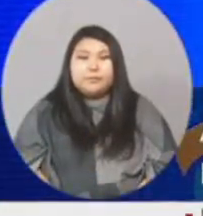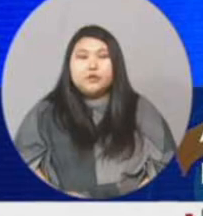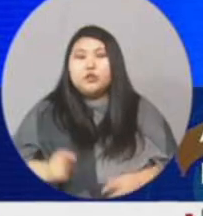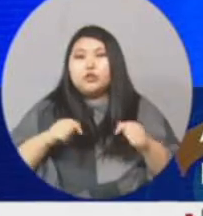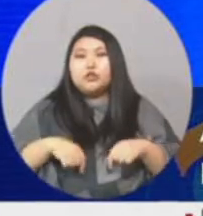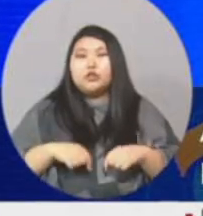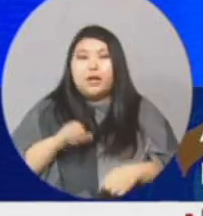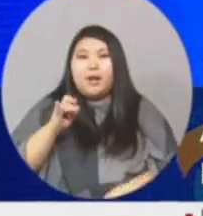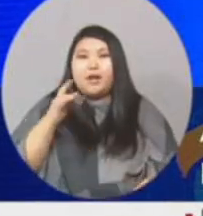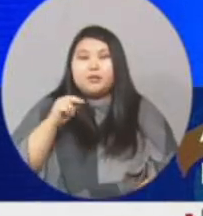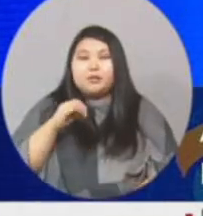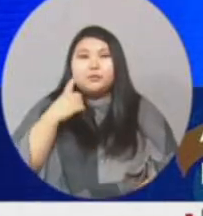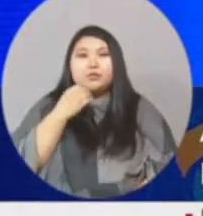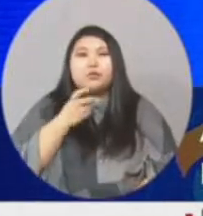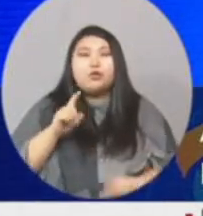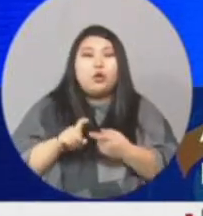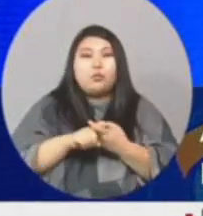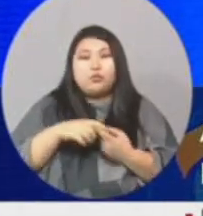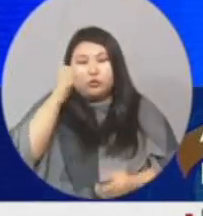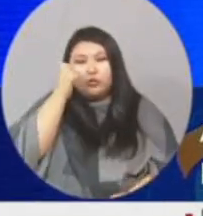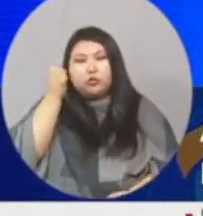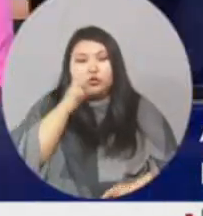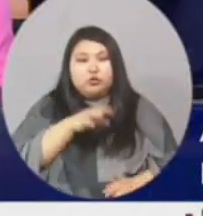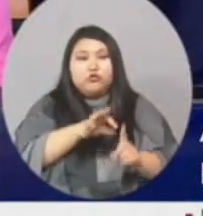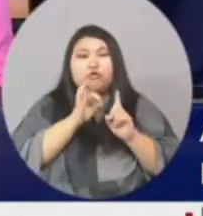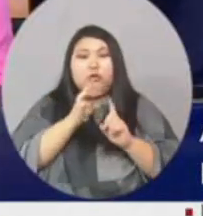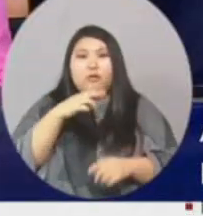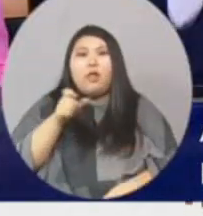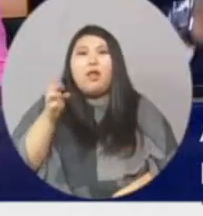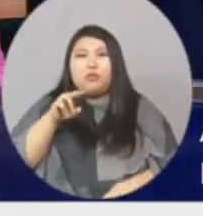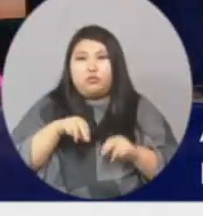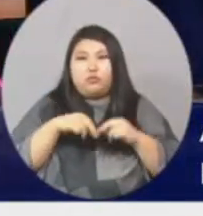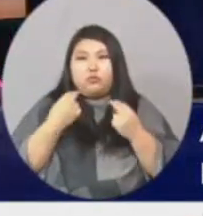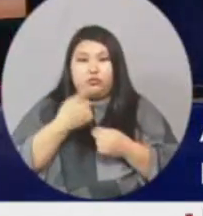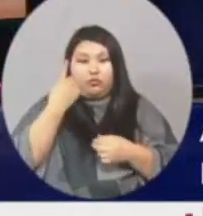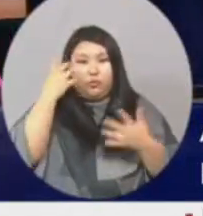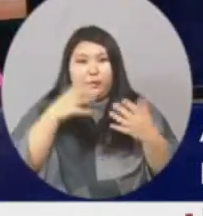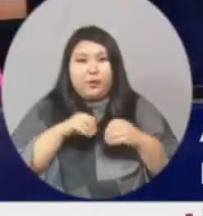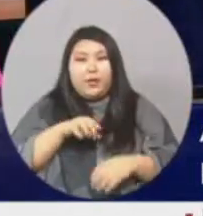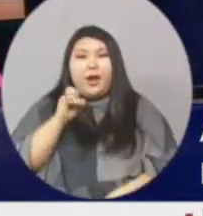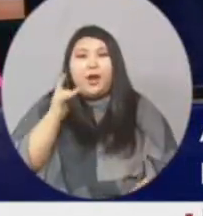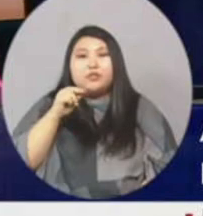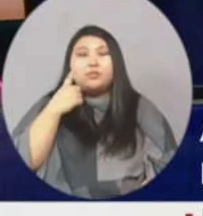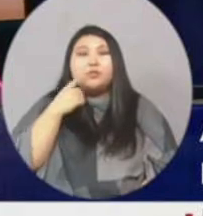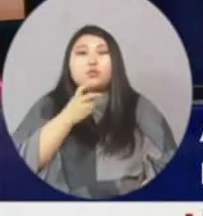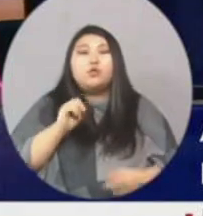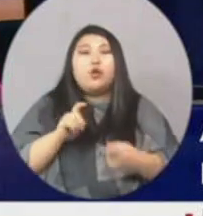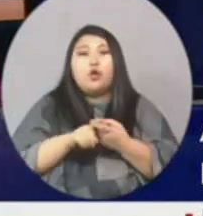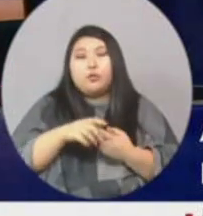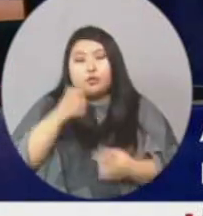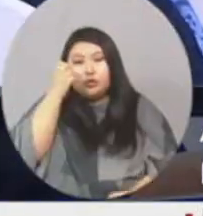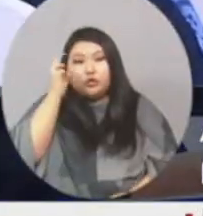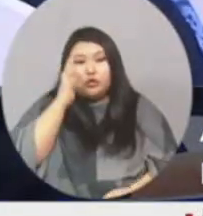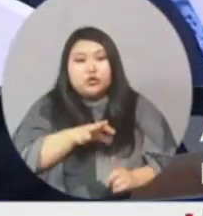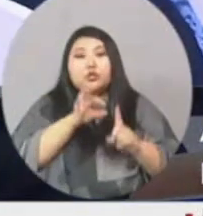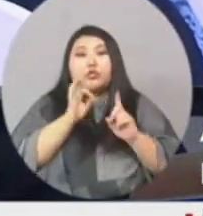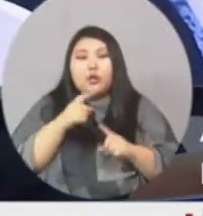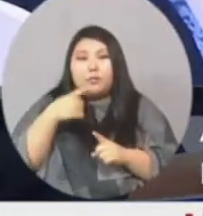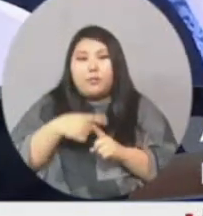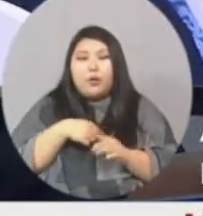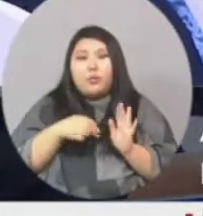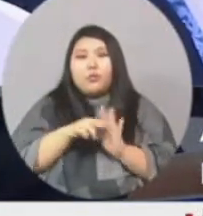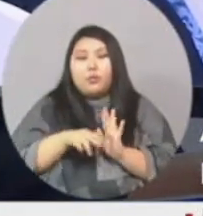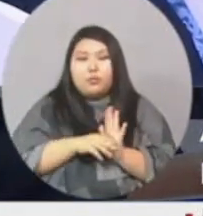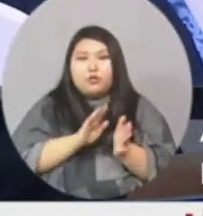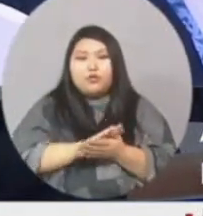Өнөөдөр ардчилсан эмэгтэйчүүдийн холбооны ерөнхийлөгчийг сонгох дээд чуулган зохион байгуулагдлаа. Энэ үеэр ардчилсан эмэгтэйчүүдийн холбооны ерөнхийлөгчийг сонгохоос гадна дүрмийг нь